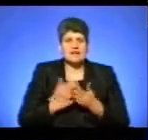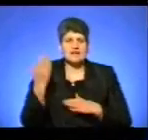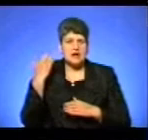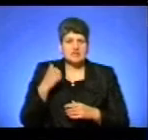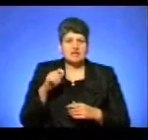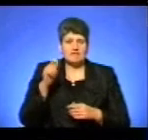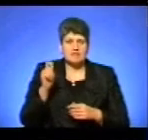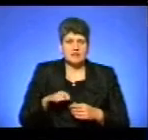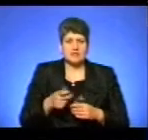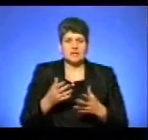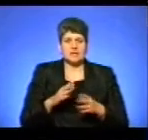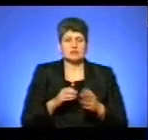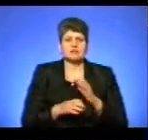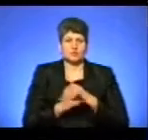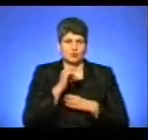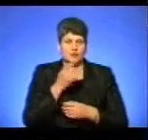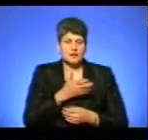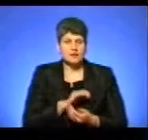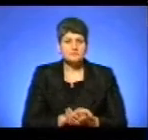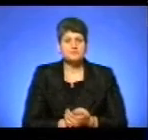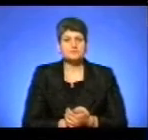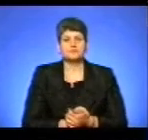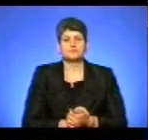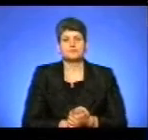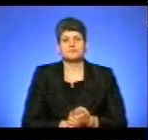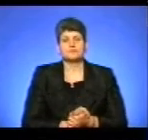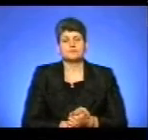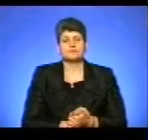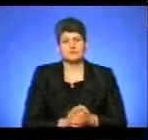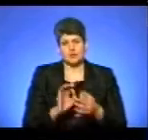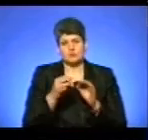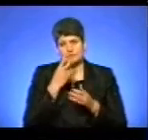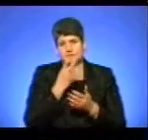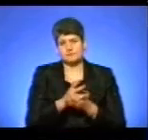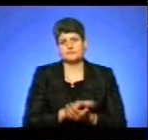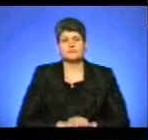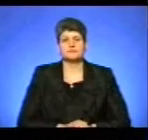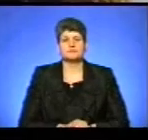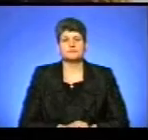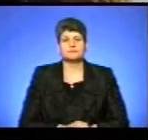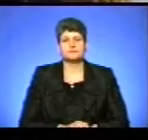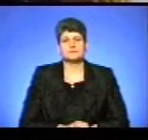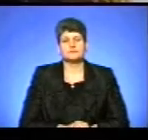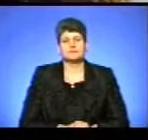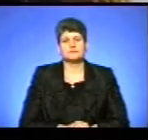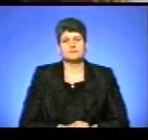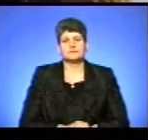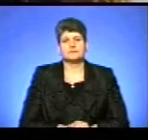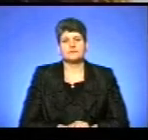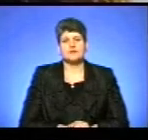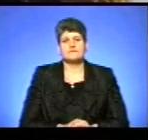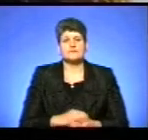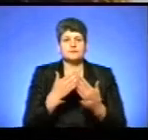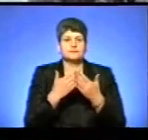сході України, повідомив організатор виставки Євген Марусик. Подробиці у сюжеті. В